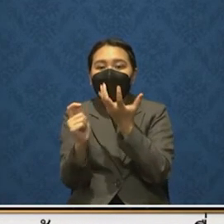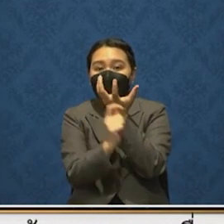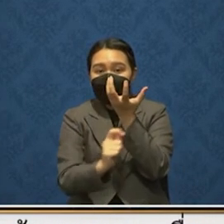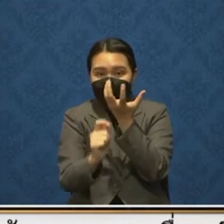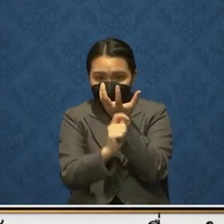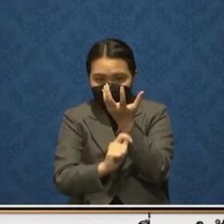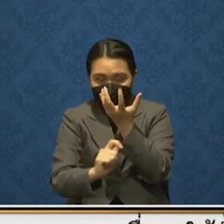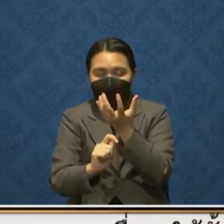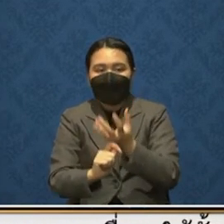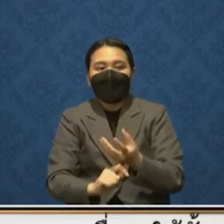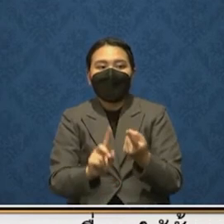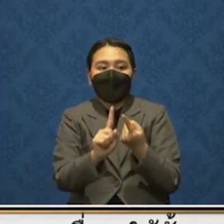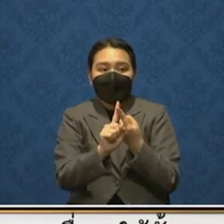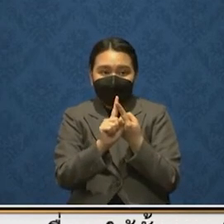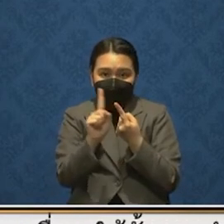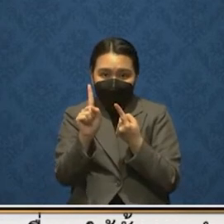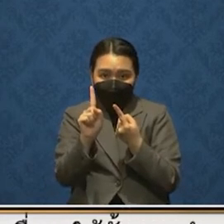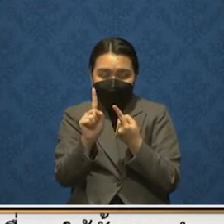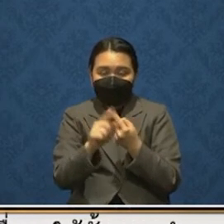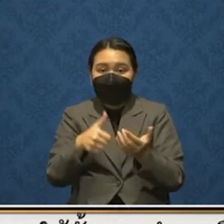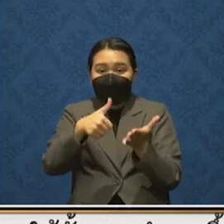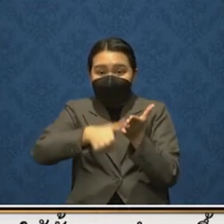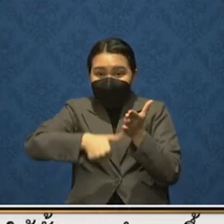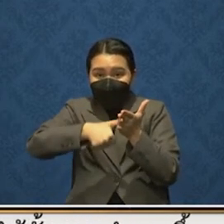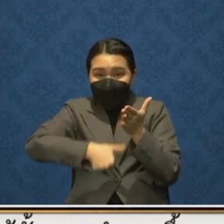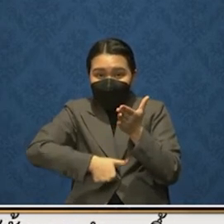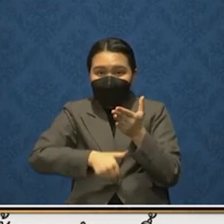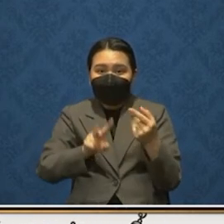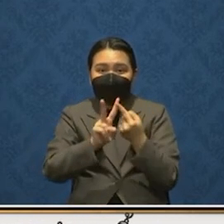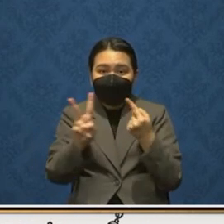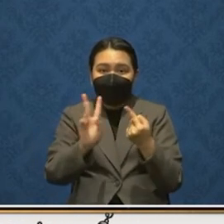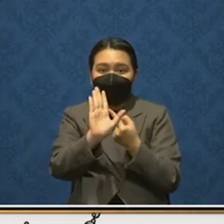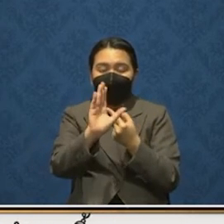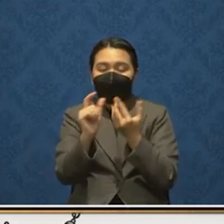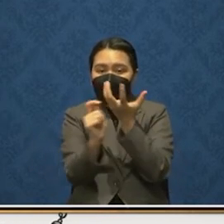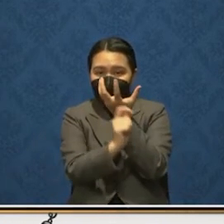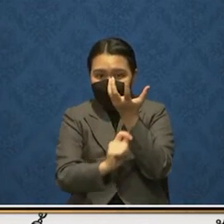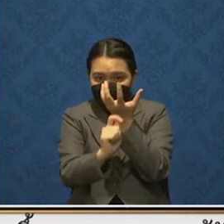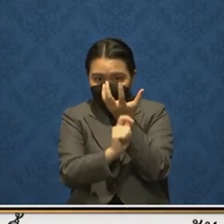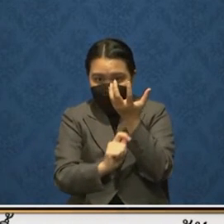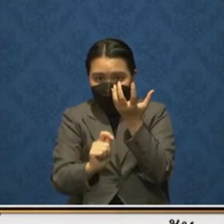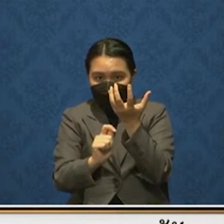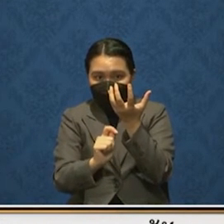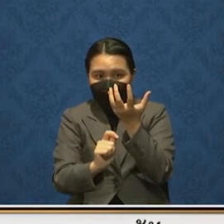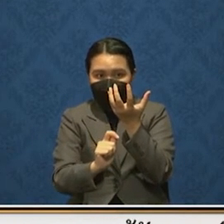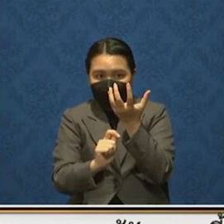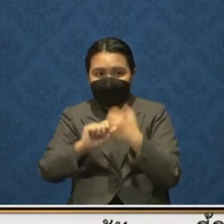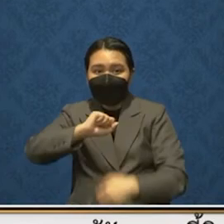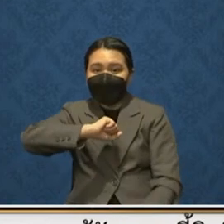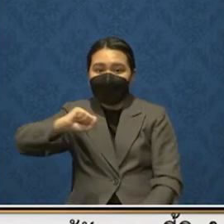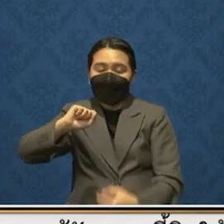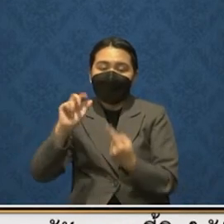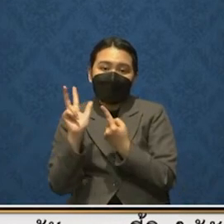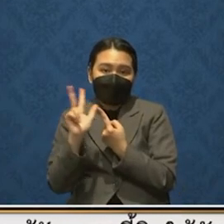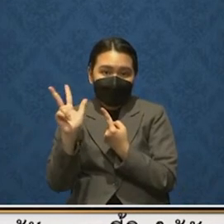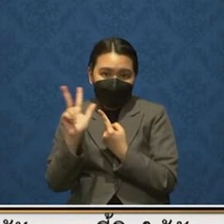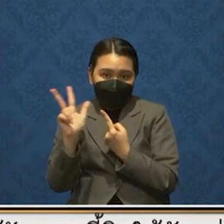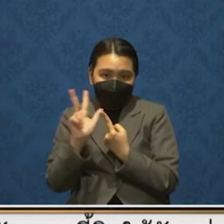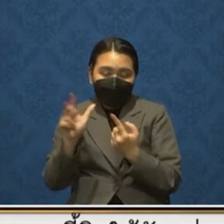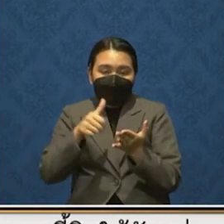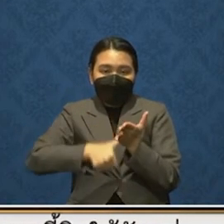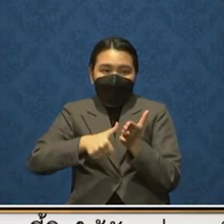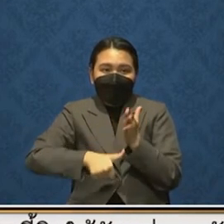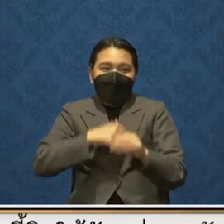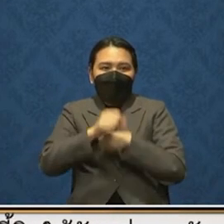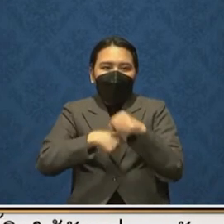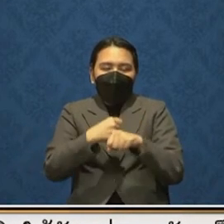างที่ 2 นี่ควรเรนไทยสูงเปนดับ 2 ขเอเซียอัดับ 3 กวามือ เป็ี่ตั้งแต่อายุยัง